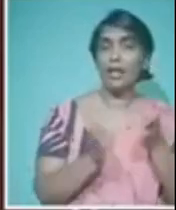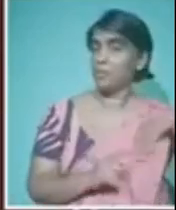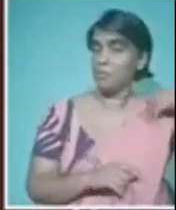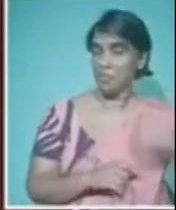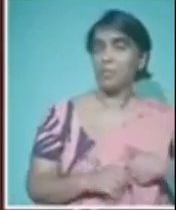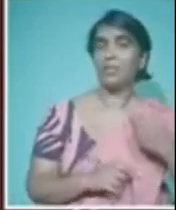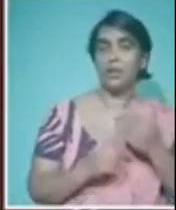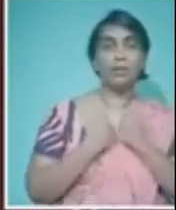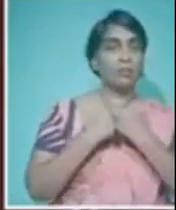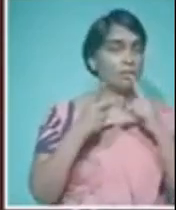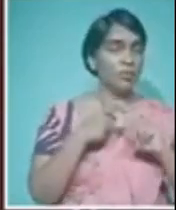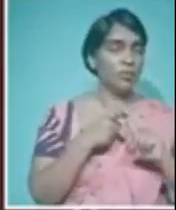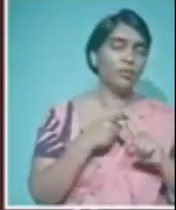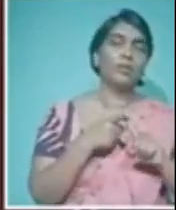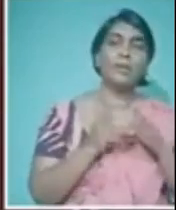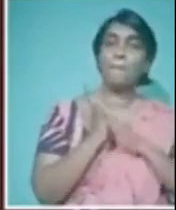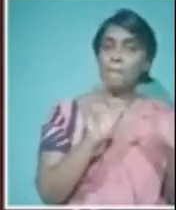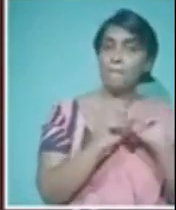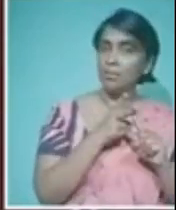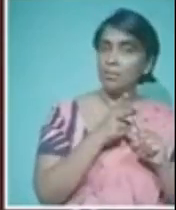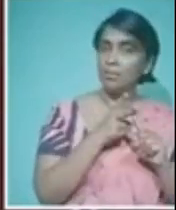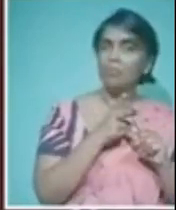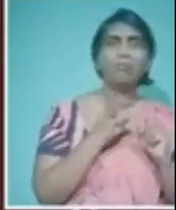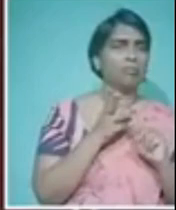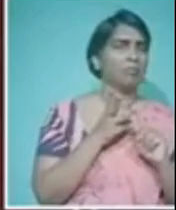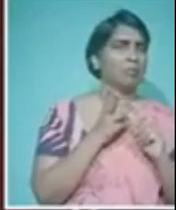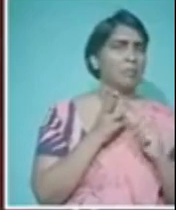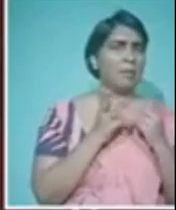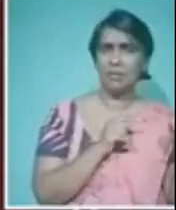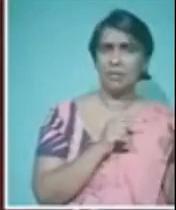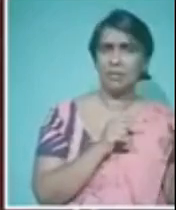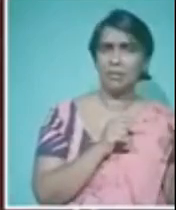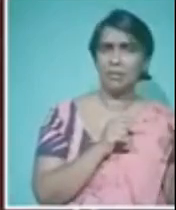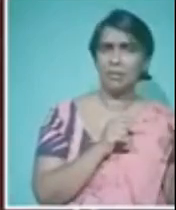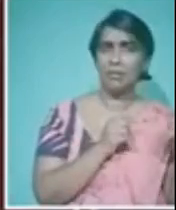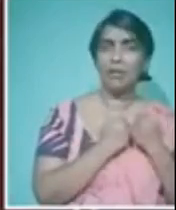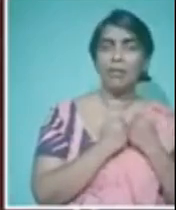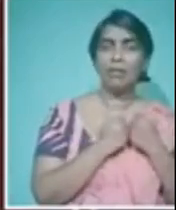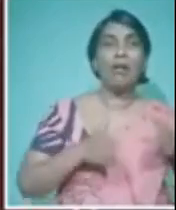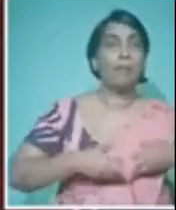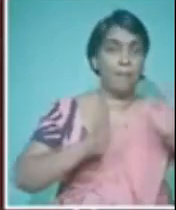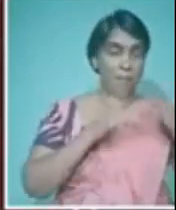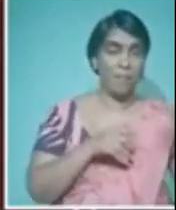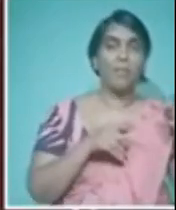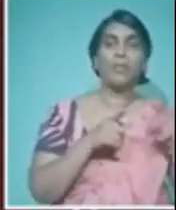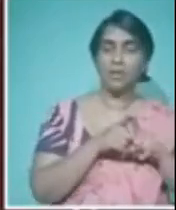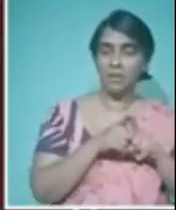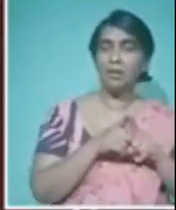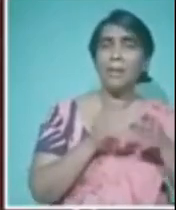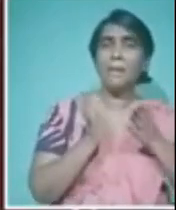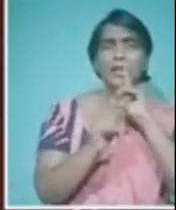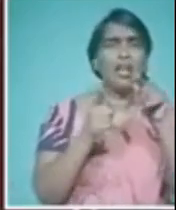ජේෂ්ඨ ප්‍රවාහන අමාත්‍යංශය ජනමාධ්‍ය අමාත්‍යංශය තව අමාත්‍යංශයක් තියෙනවා එතුමාට මහා මාර්ග අමාත්‍යංශය අමාත්‍යංශ කියලා